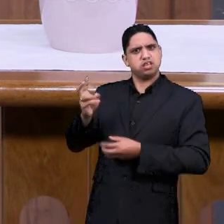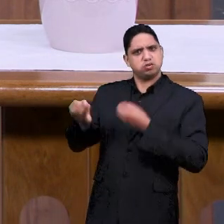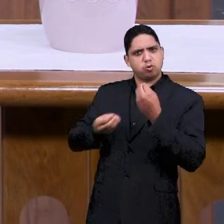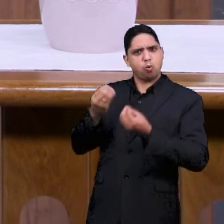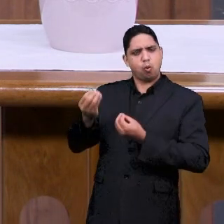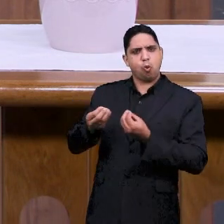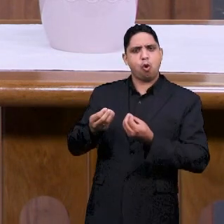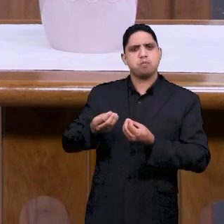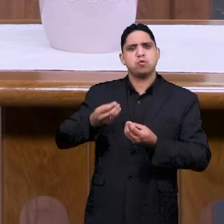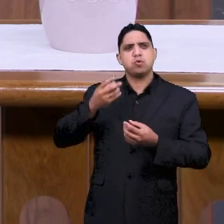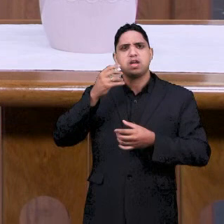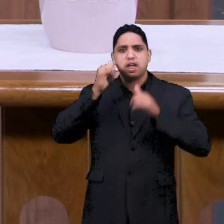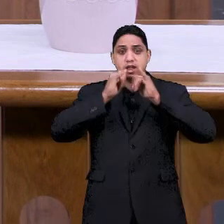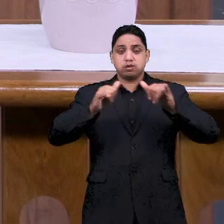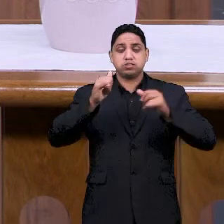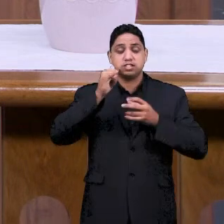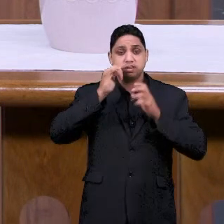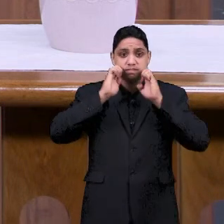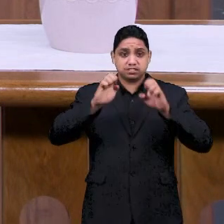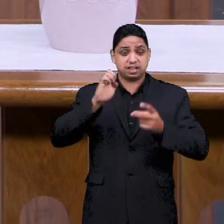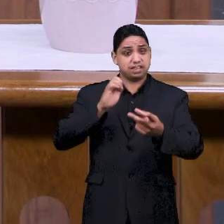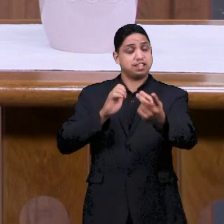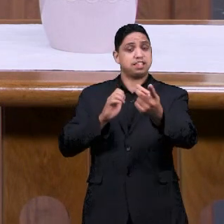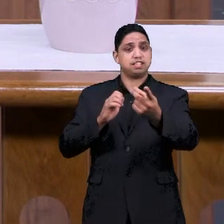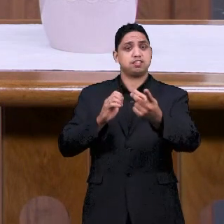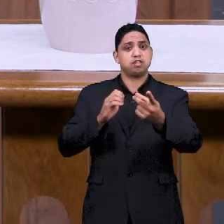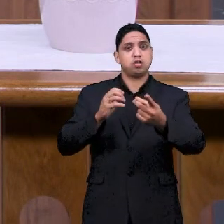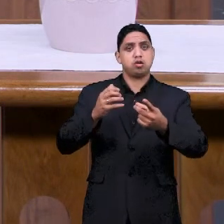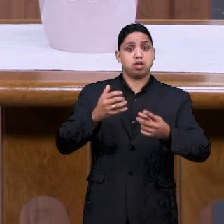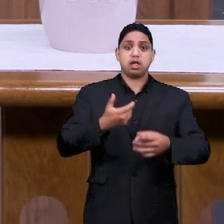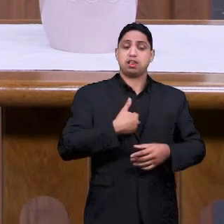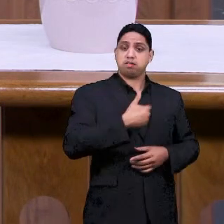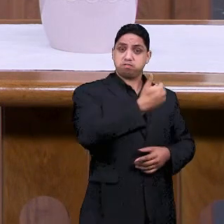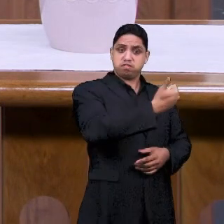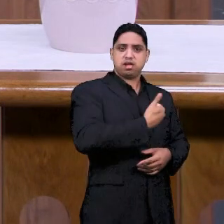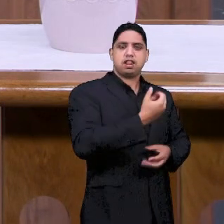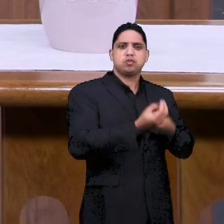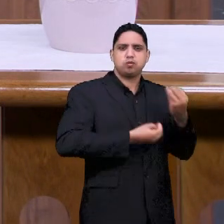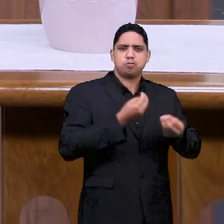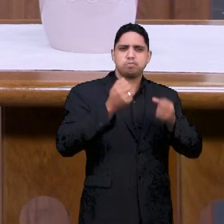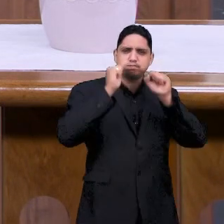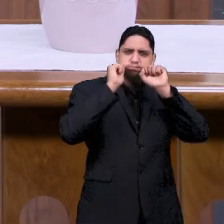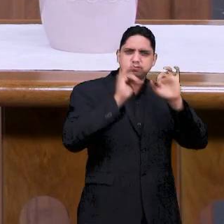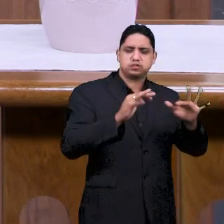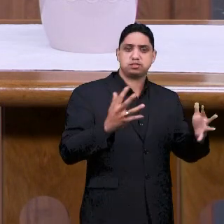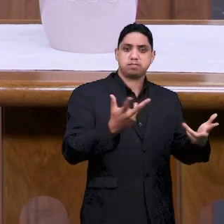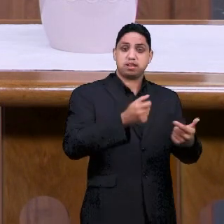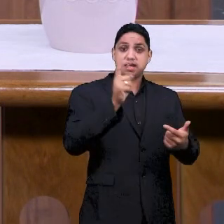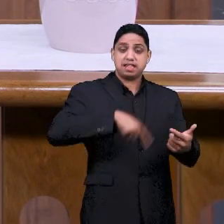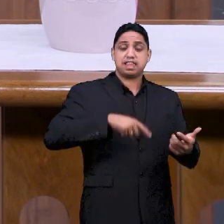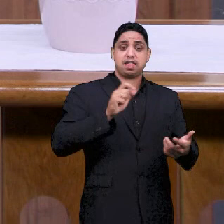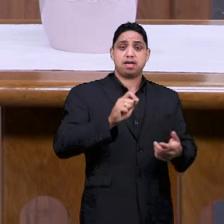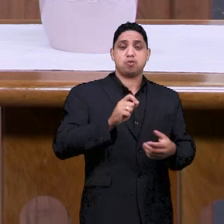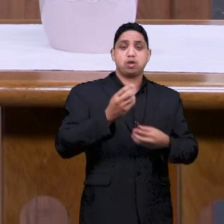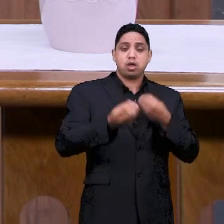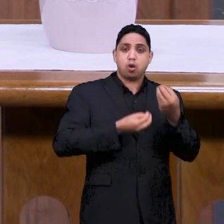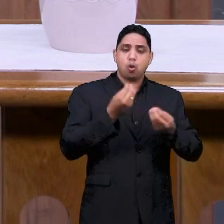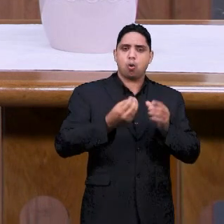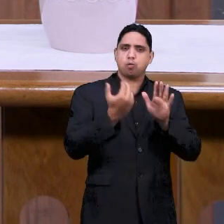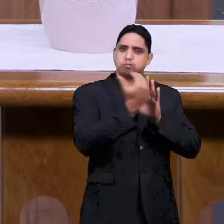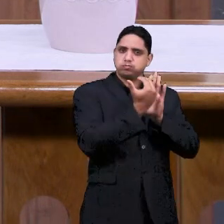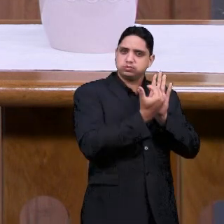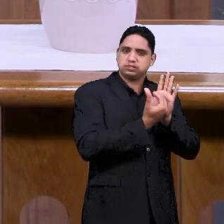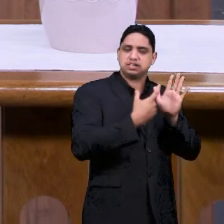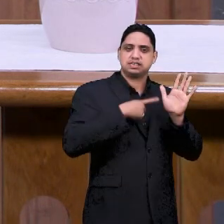et même d'autres religions qui assistent à la programmation et entrent en contact avec nous. Ils parlent sur la bénédiction, la merveille qui est cette programmation en